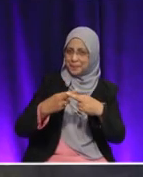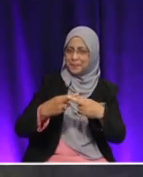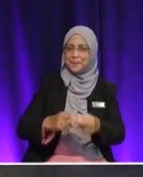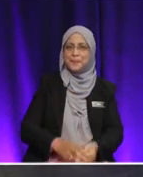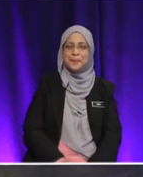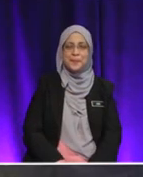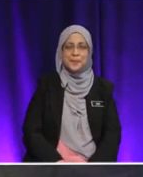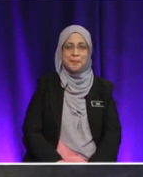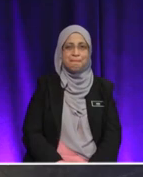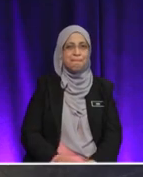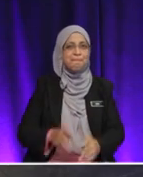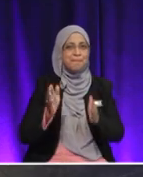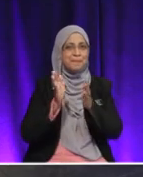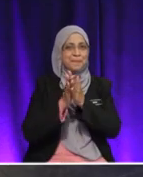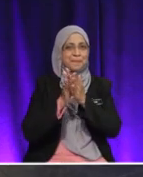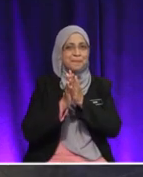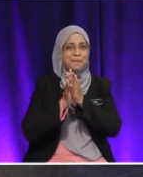Oke tepat sekali